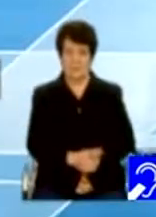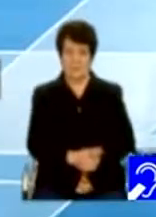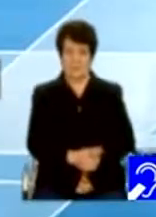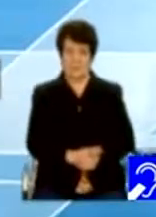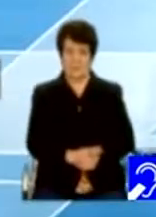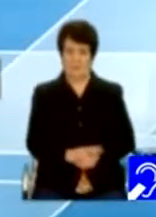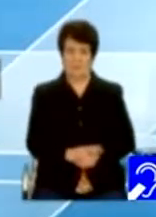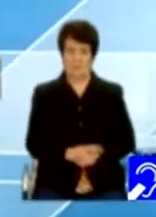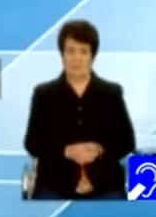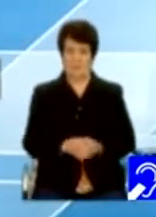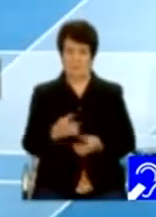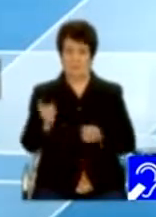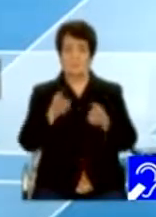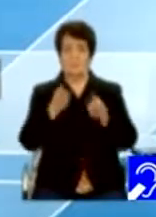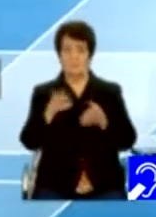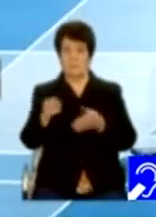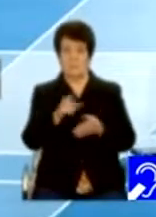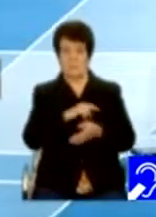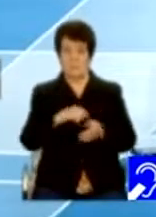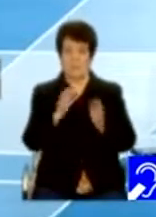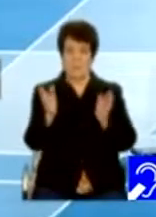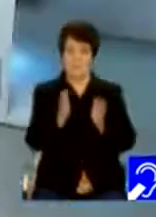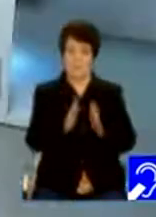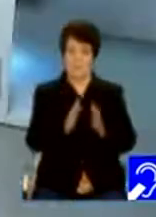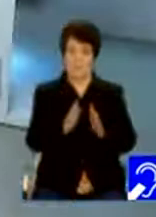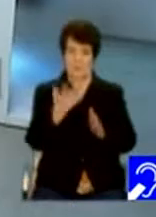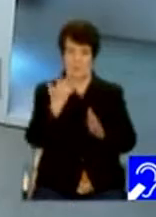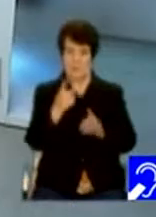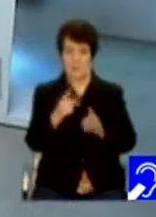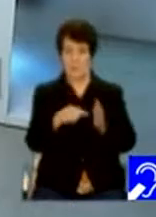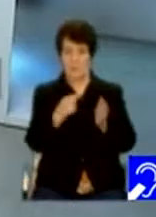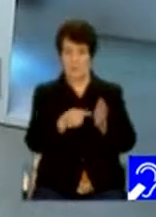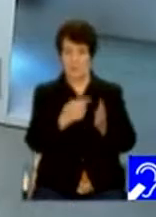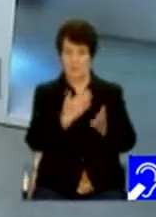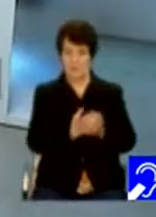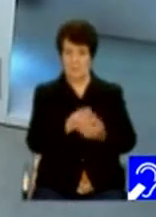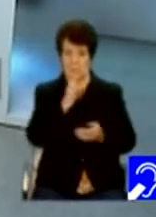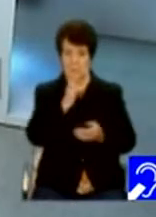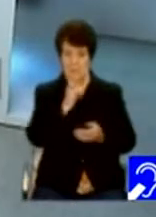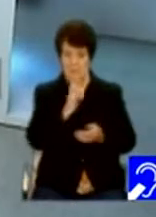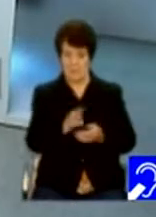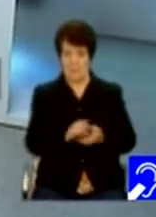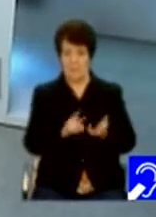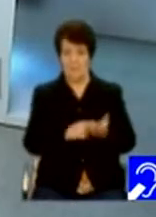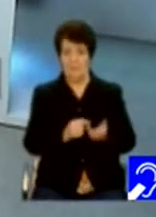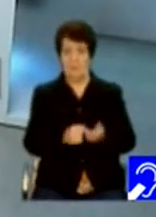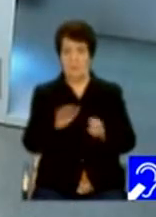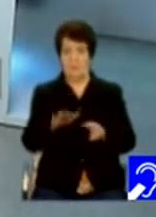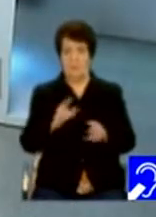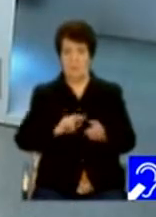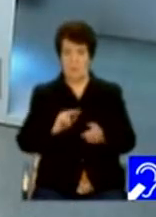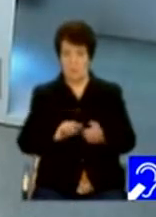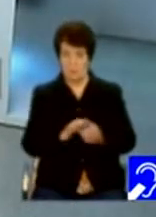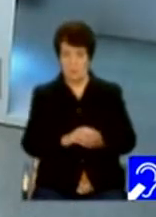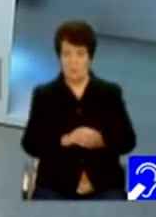așa, ne concentrăm și răspundem foarte pe scurt la trei probleme de am sesizat eu. Salarii, s-a mai spus salarii, lipsa locuri de muncă,